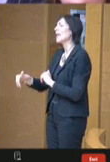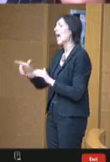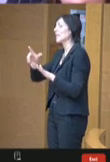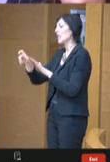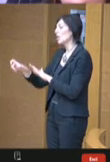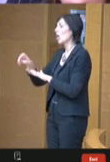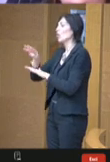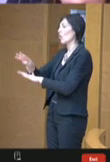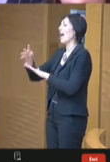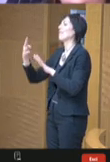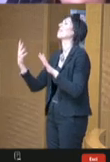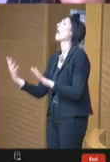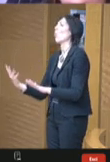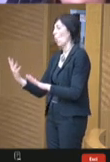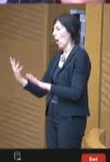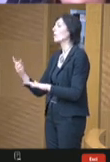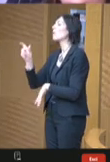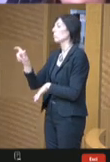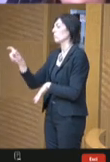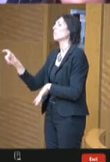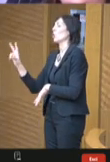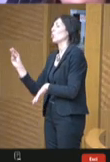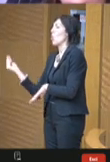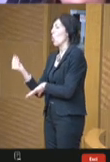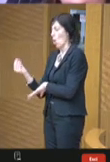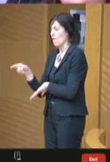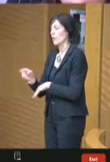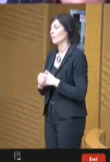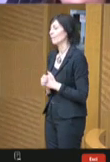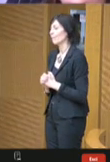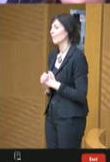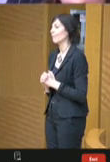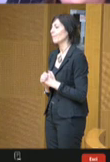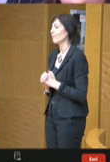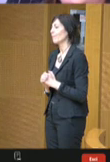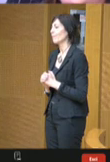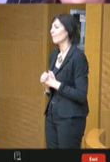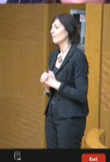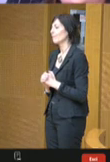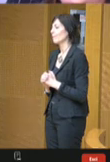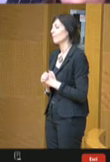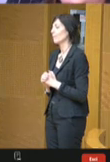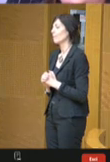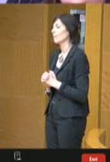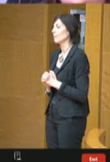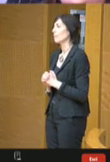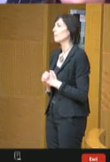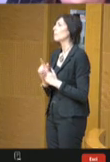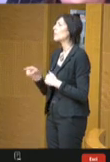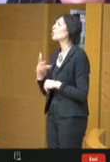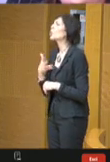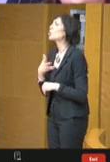12.794 unità di docenti di ruolo forniti di specializzazione. Poi con la mini call veloce,